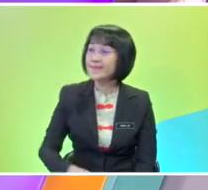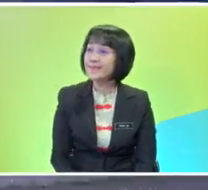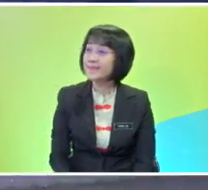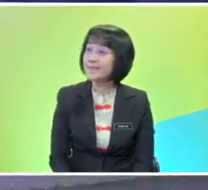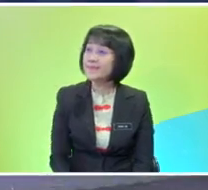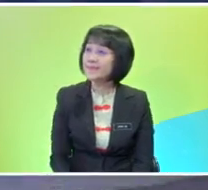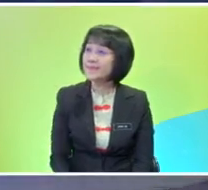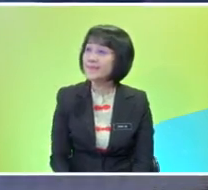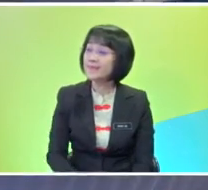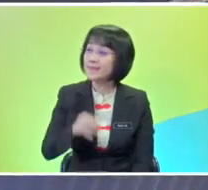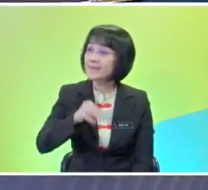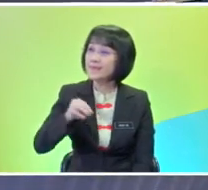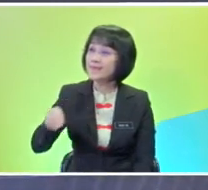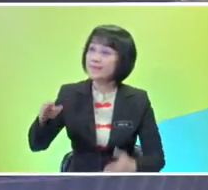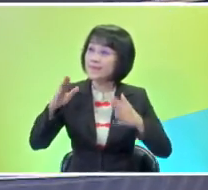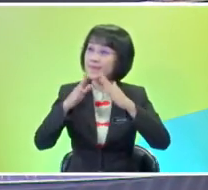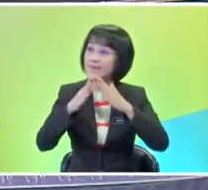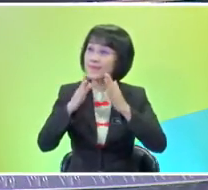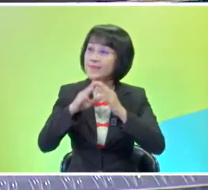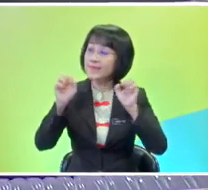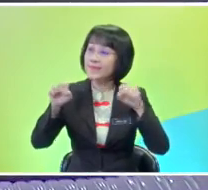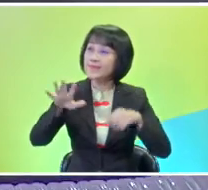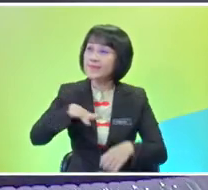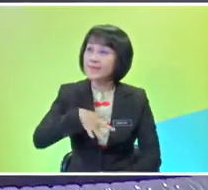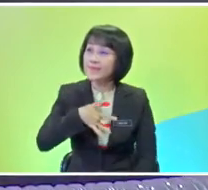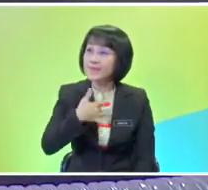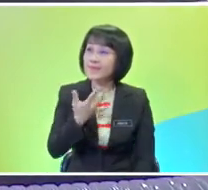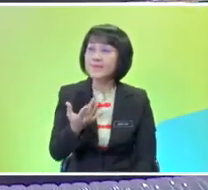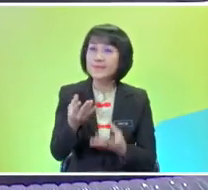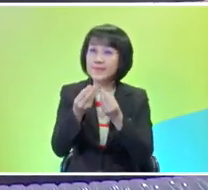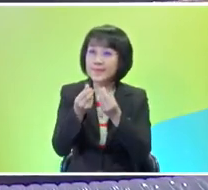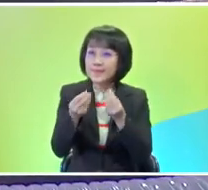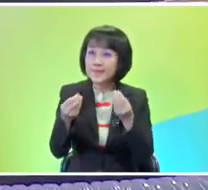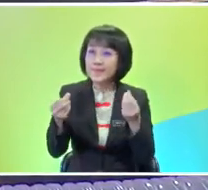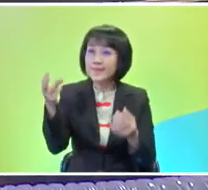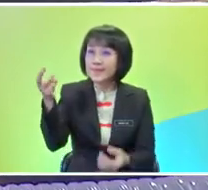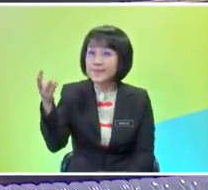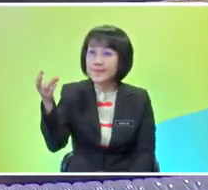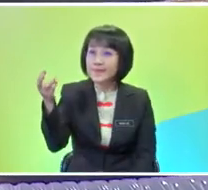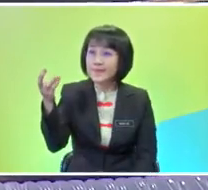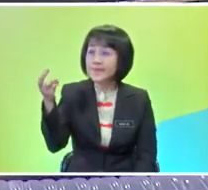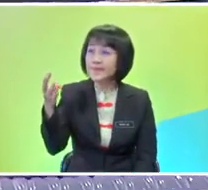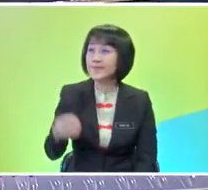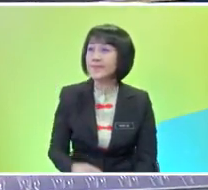di rumah dapat merasa tekstur pasir halus Hmm oke